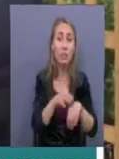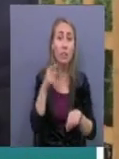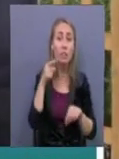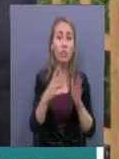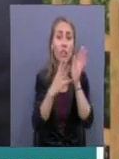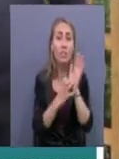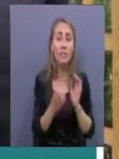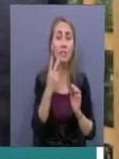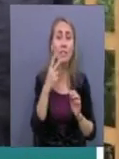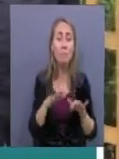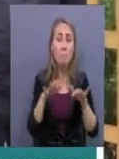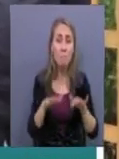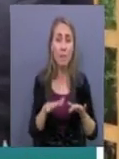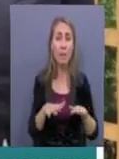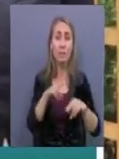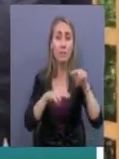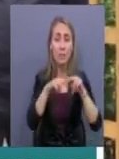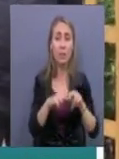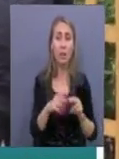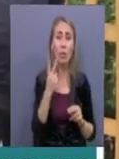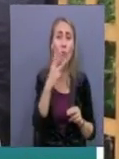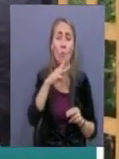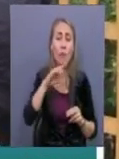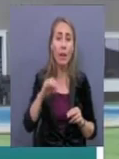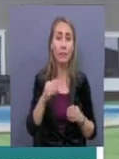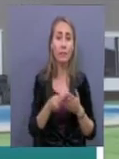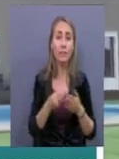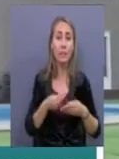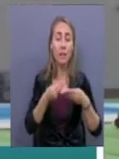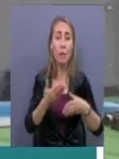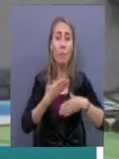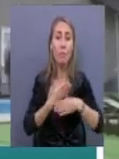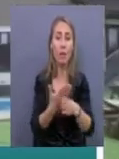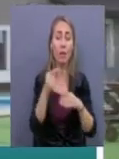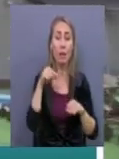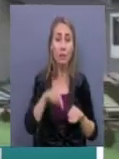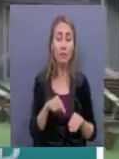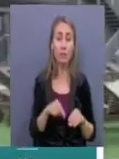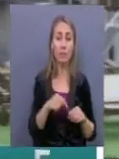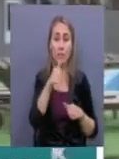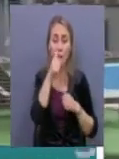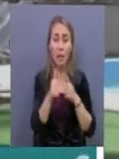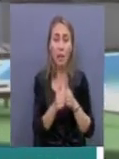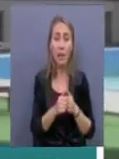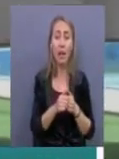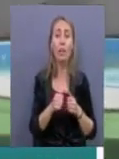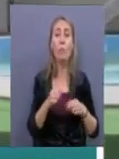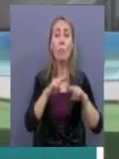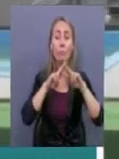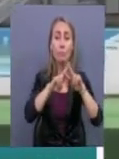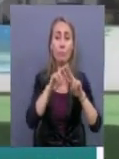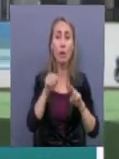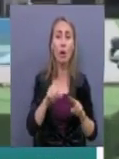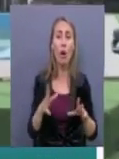жуық. Нұрсұлтан қаласына іргелес бұл ауылда ішкі туризмге тиімді. Күніне 1000 адамды қабылдай алатын Алтын Қырғы ауыл демалыс орны сөзімізге